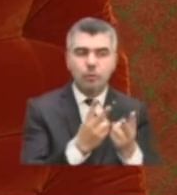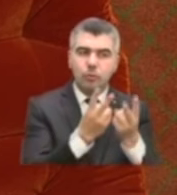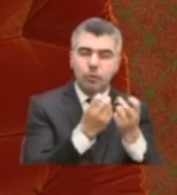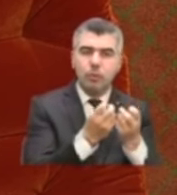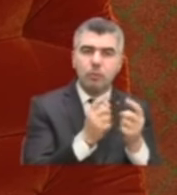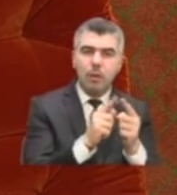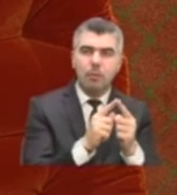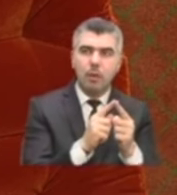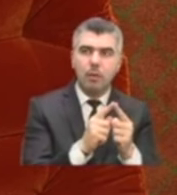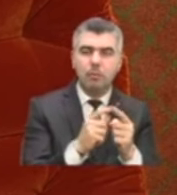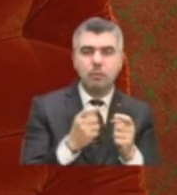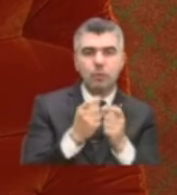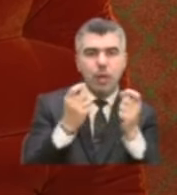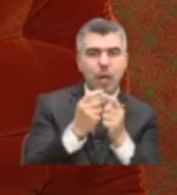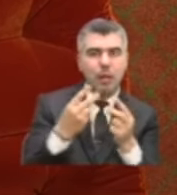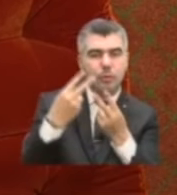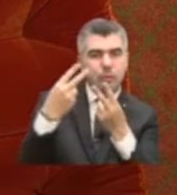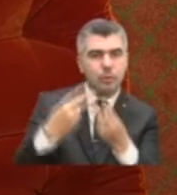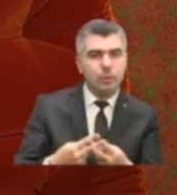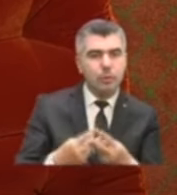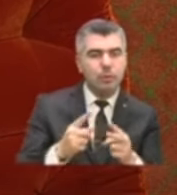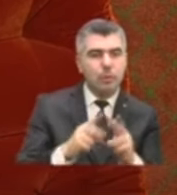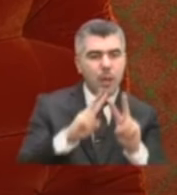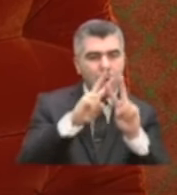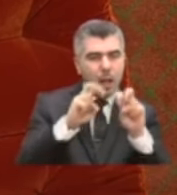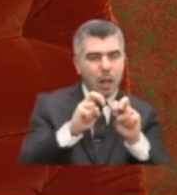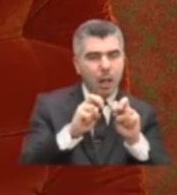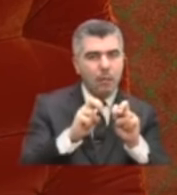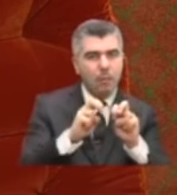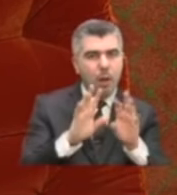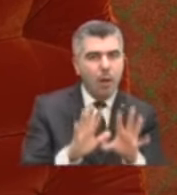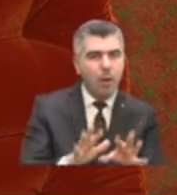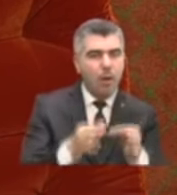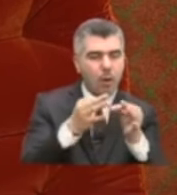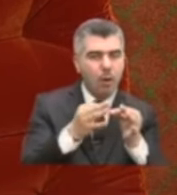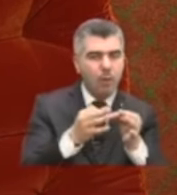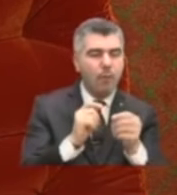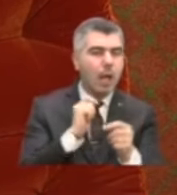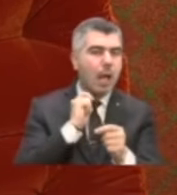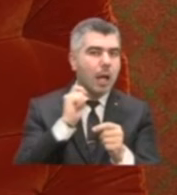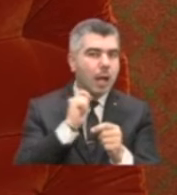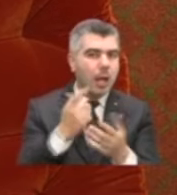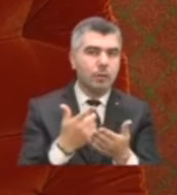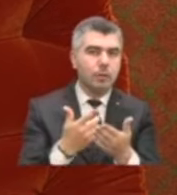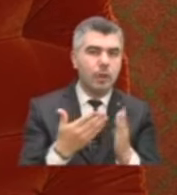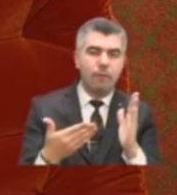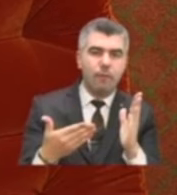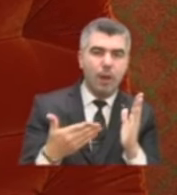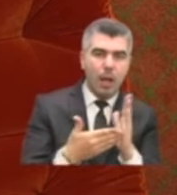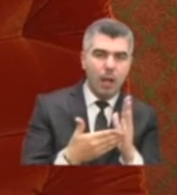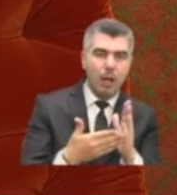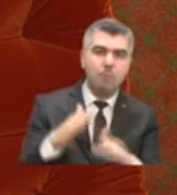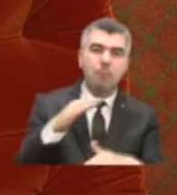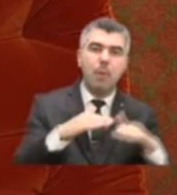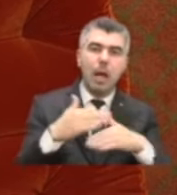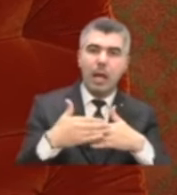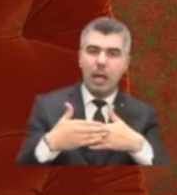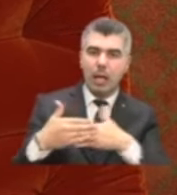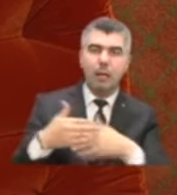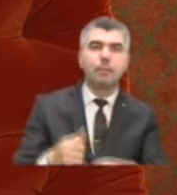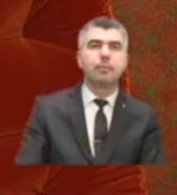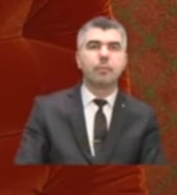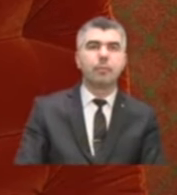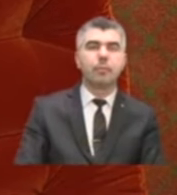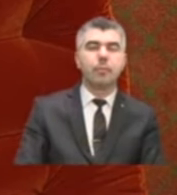الغاز بكميات مشجعه اولا نفس الضرر في الجهه الشرقيه وفي العرائش، مؤخرا في سواحل العرائش. قامت